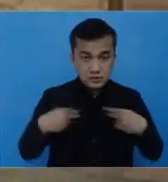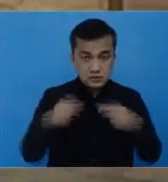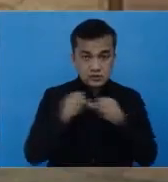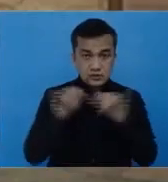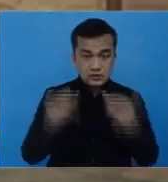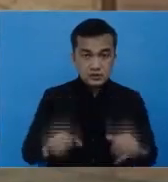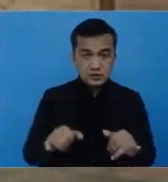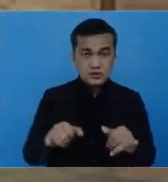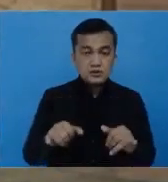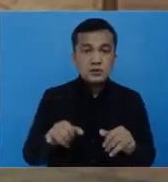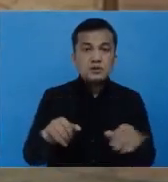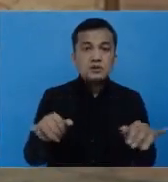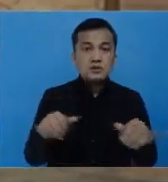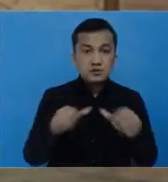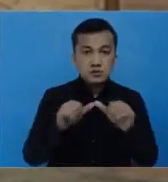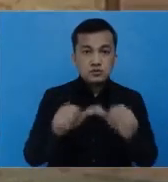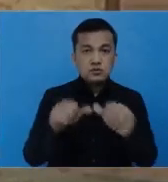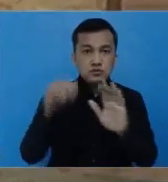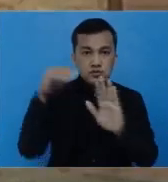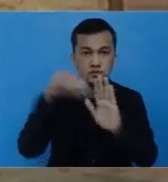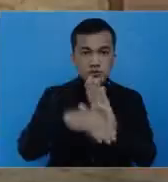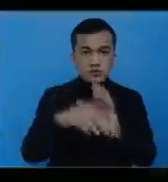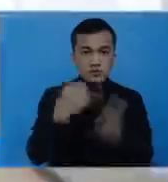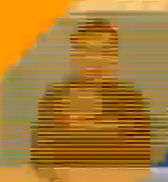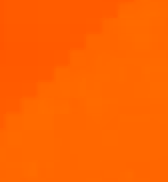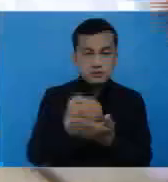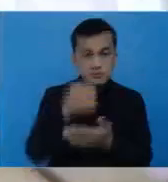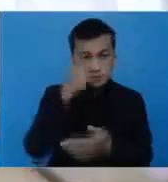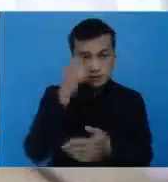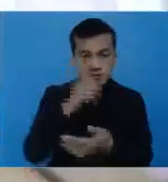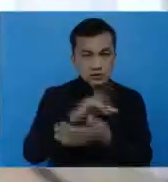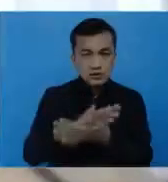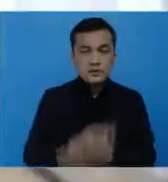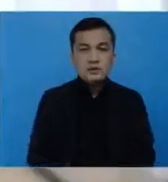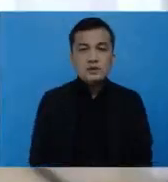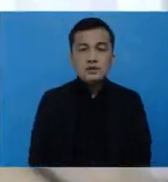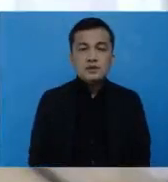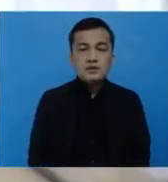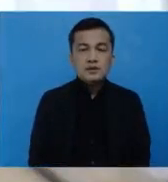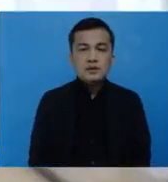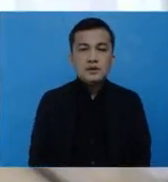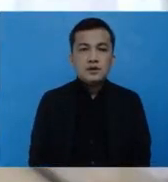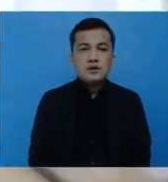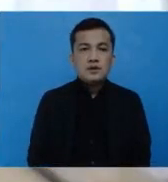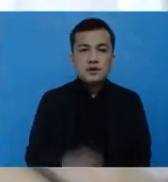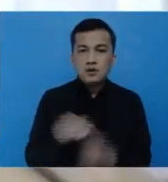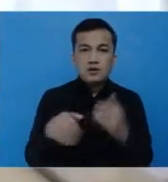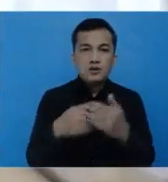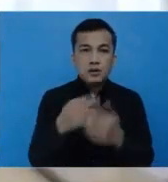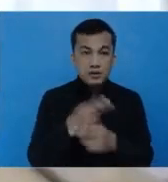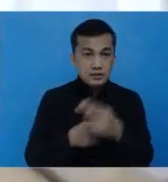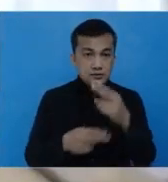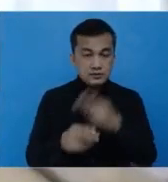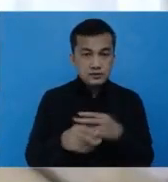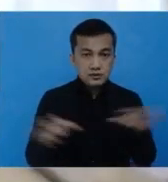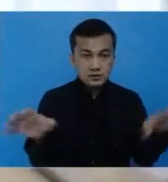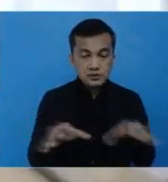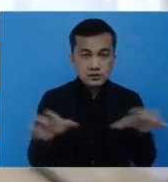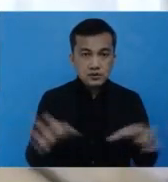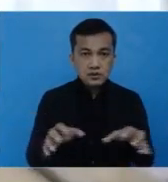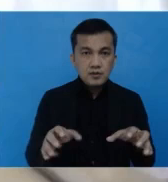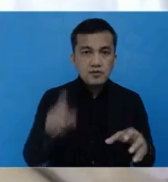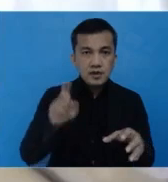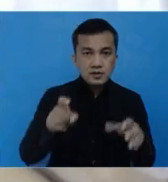ekonomiya dahil sa epekto ng pandemya. All hands on deck. Laser-like focus ang